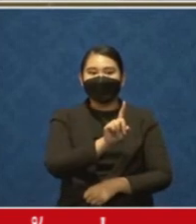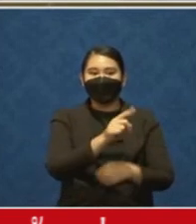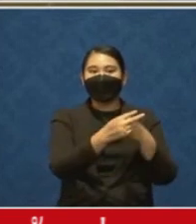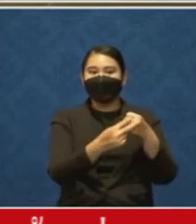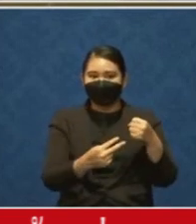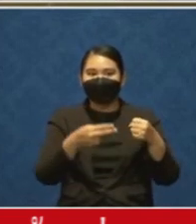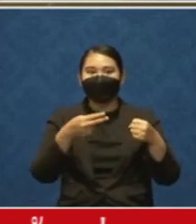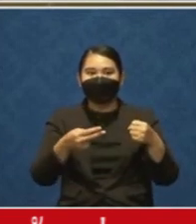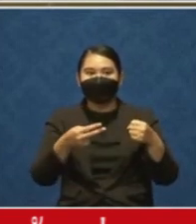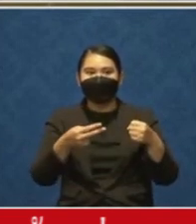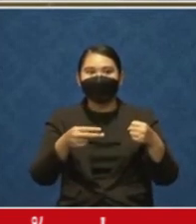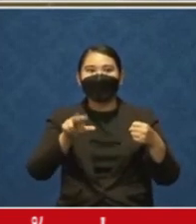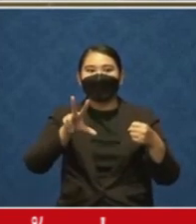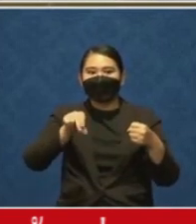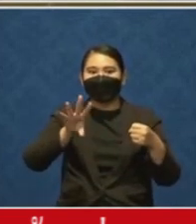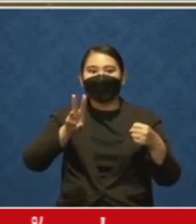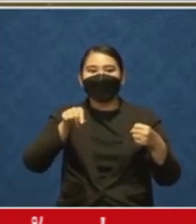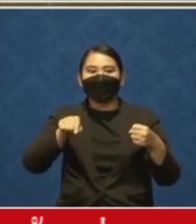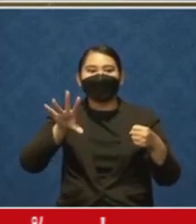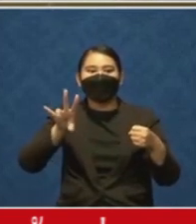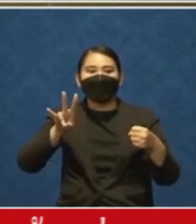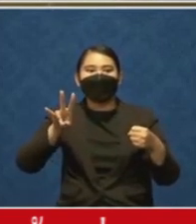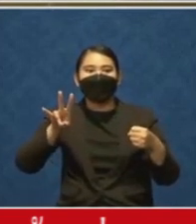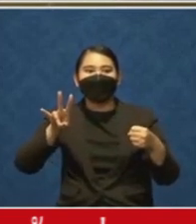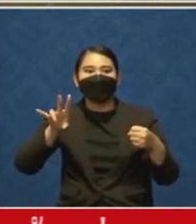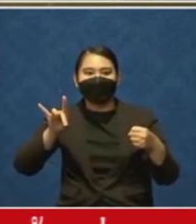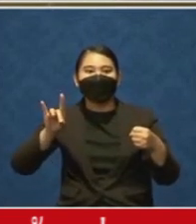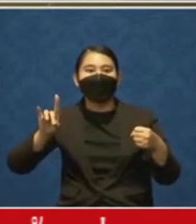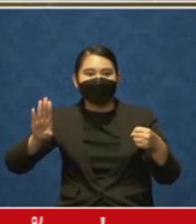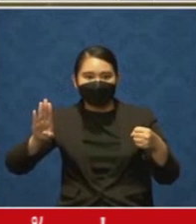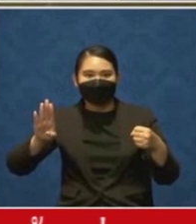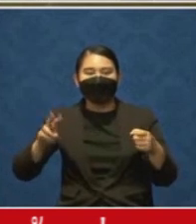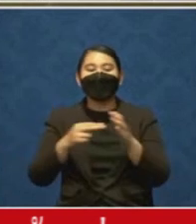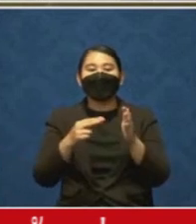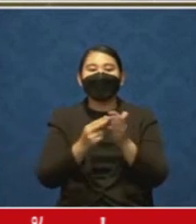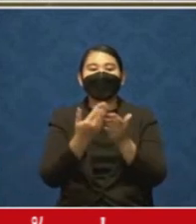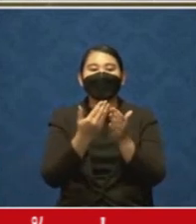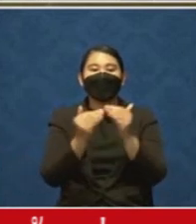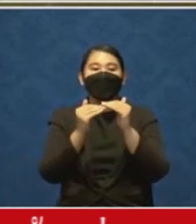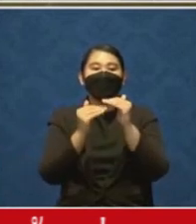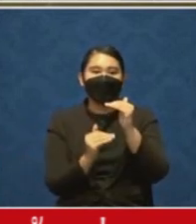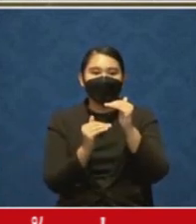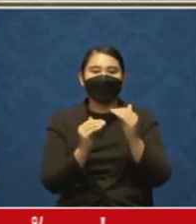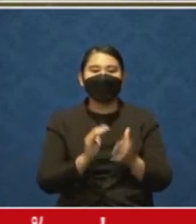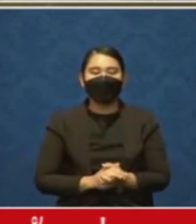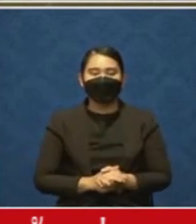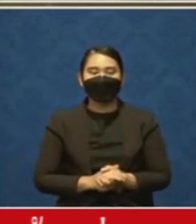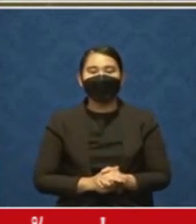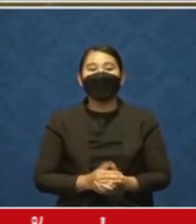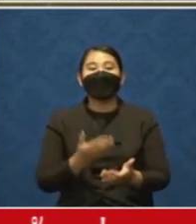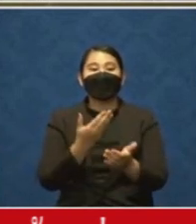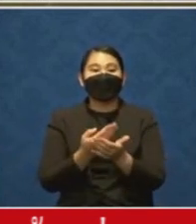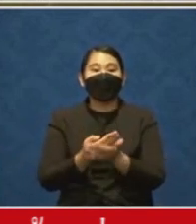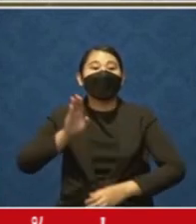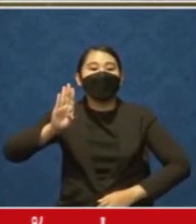1 เหรียญสหรัฐเท่ากับ 36.78 ล้านบาทซึ่งอ่อนค่าลงไปประมาณ15%ครับท่านประธานเงิน